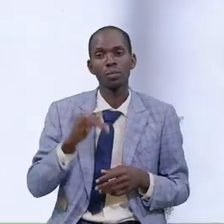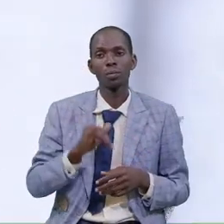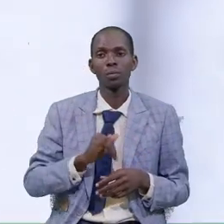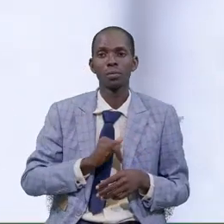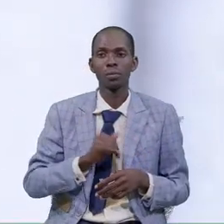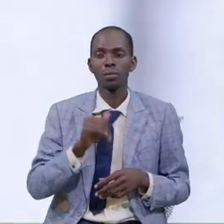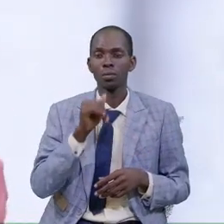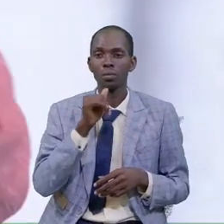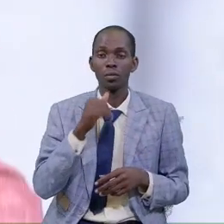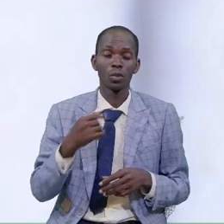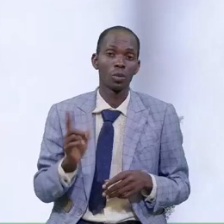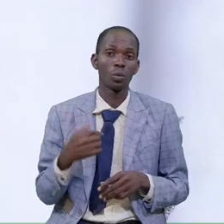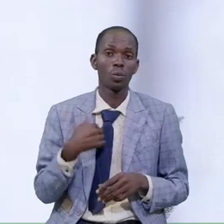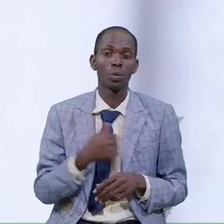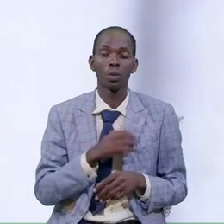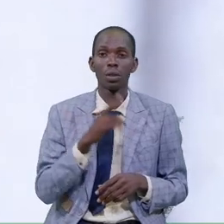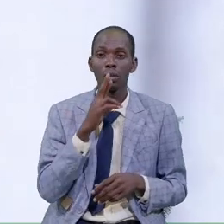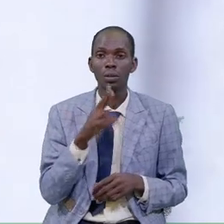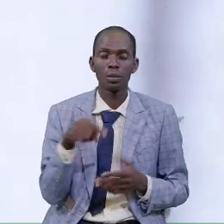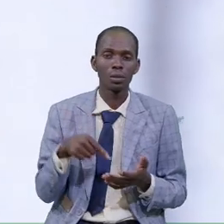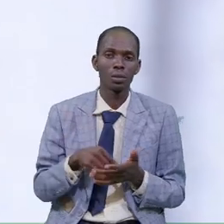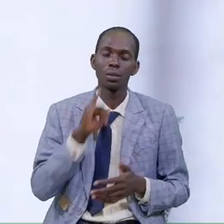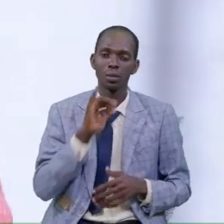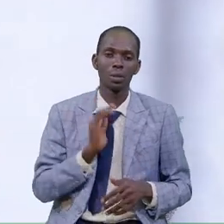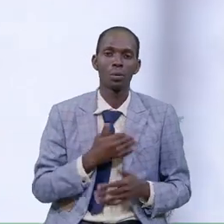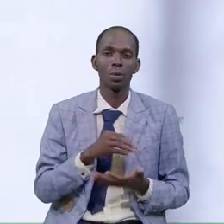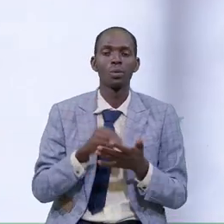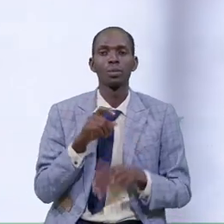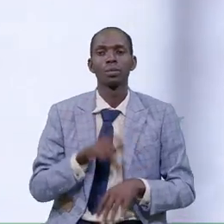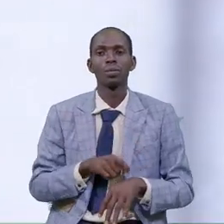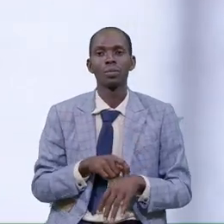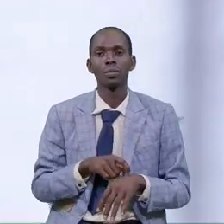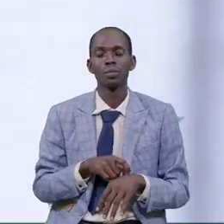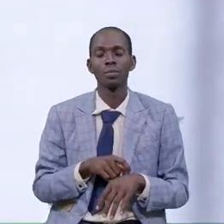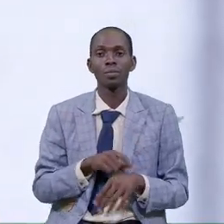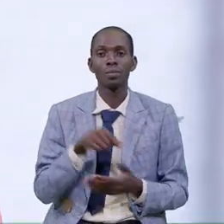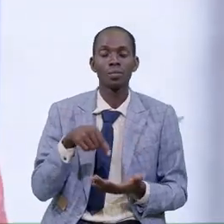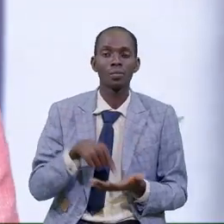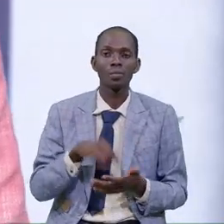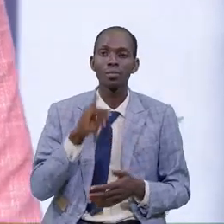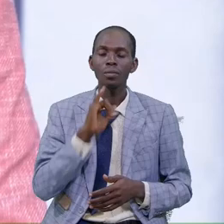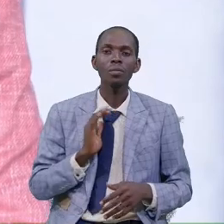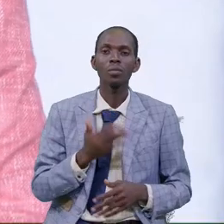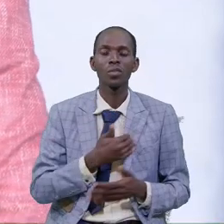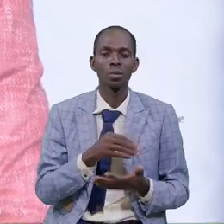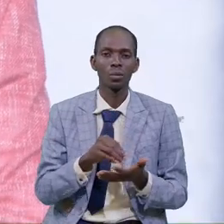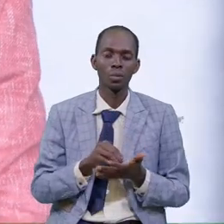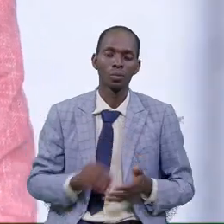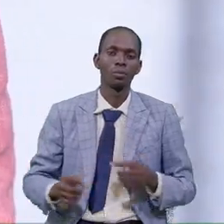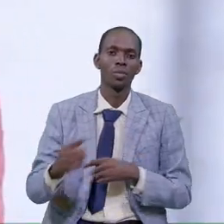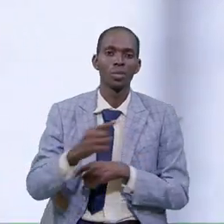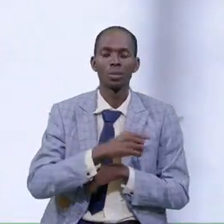Nous sommes ici et c'est notre jour. J'ai dit, c'est notre jour.